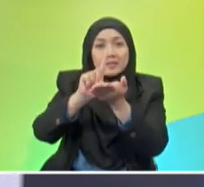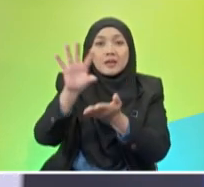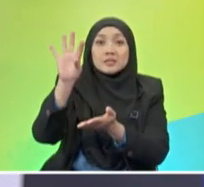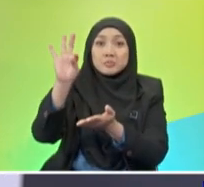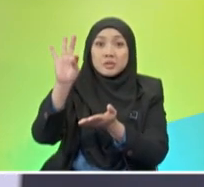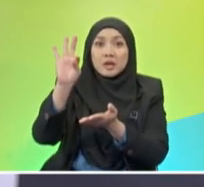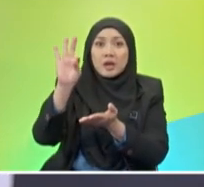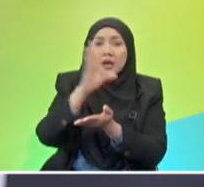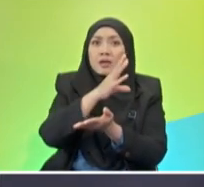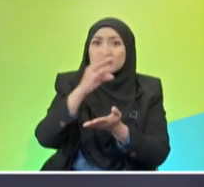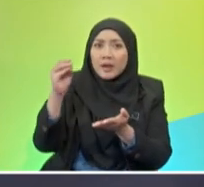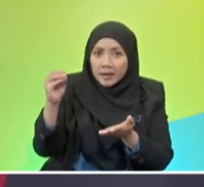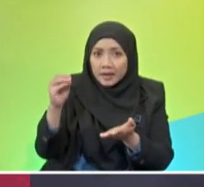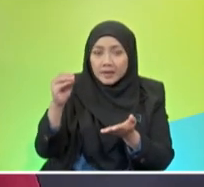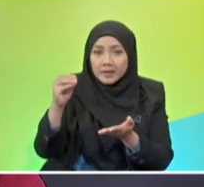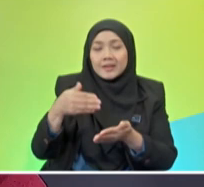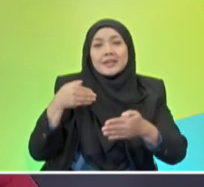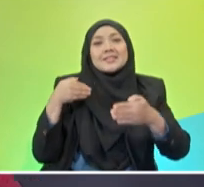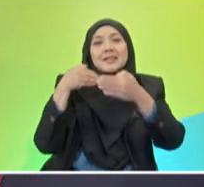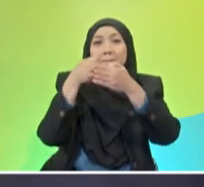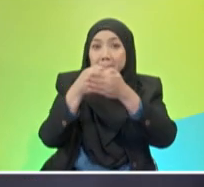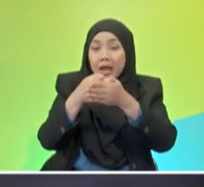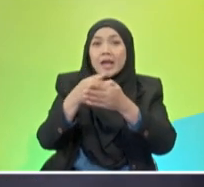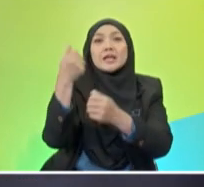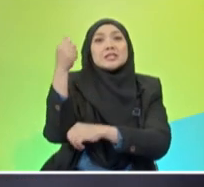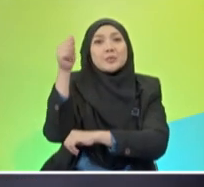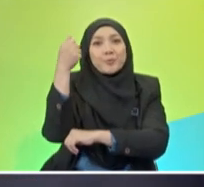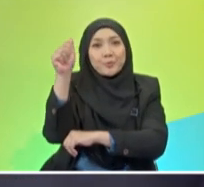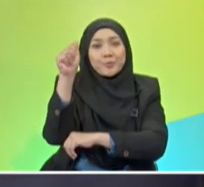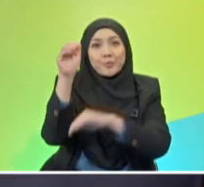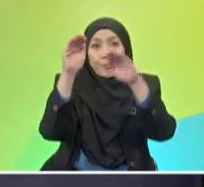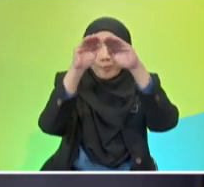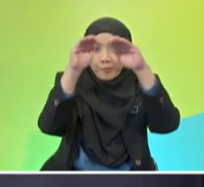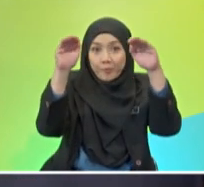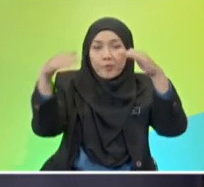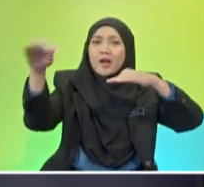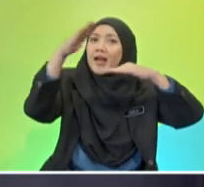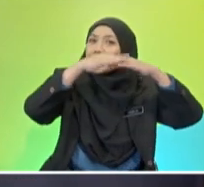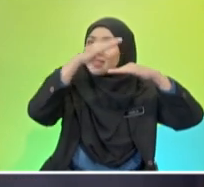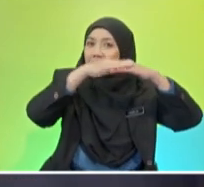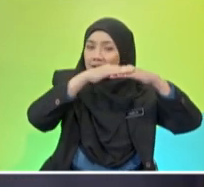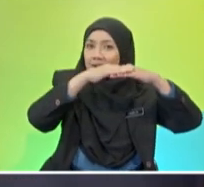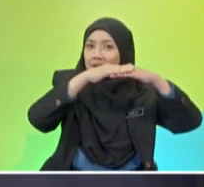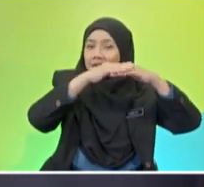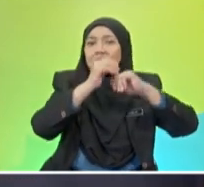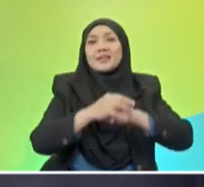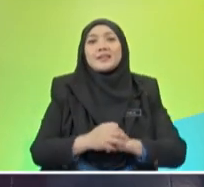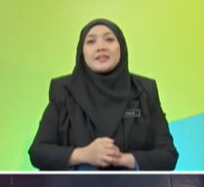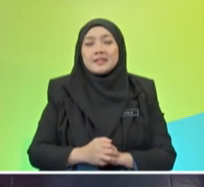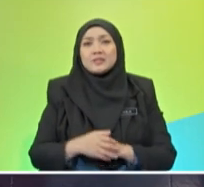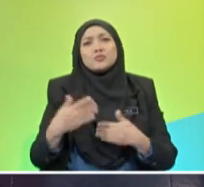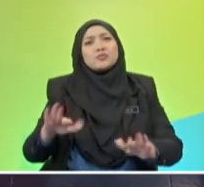8, 9. Dah sampai ke 9? 10. 10. Jadi, Ifah telah sampai ke apartmen rakannya di